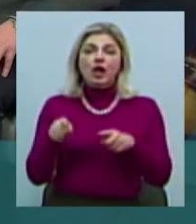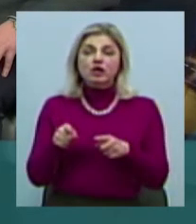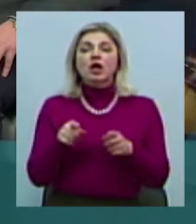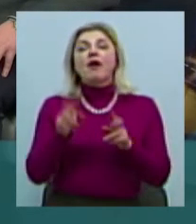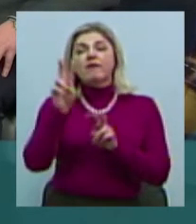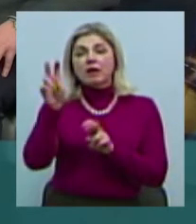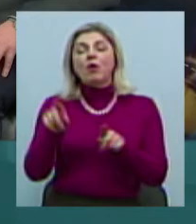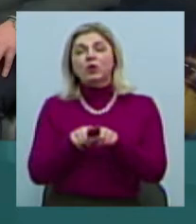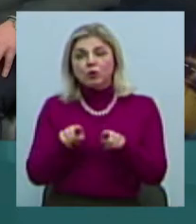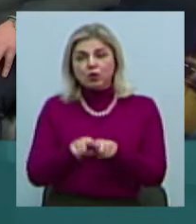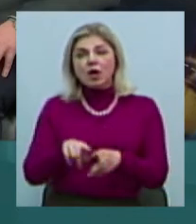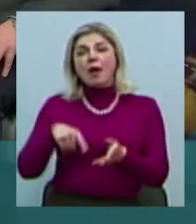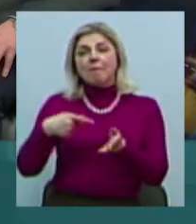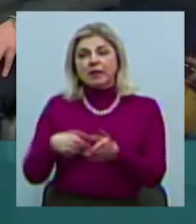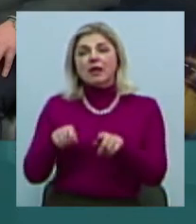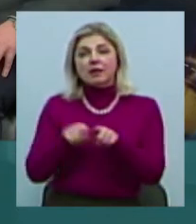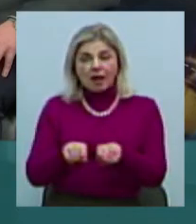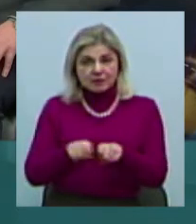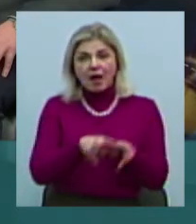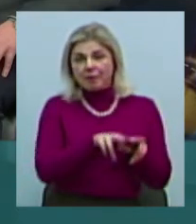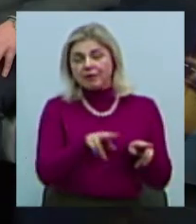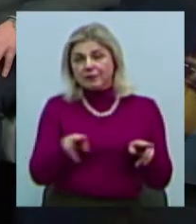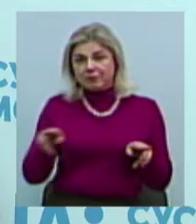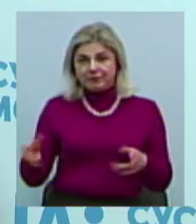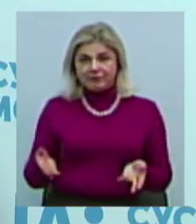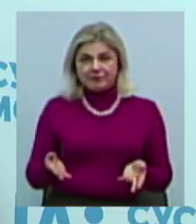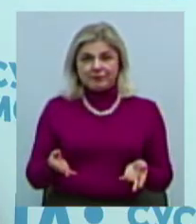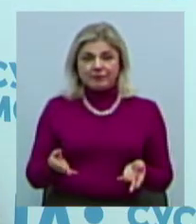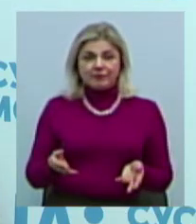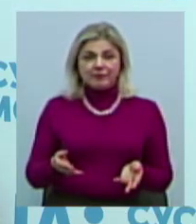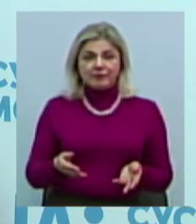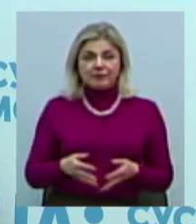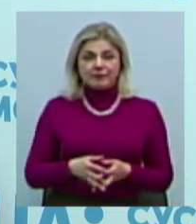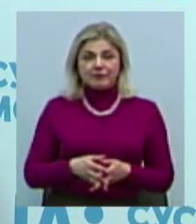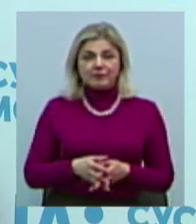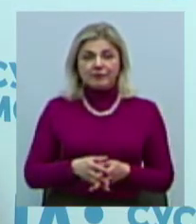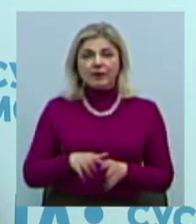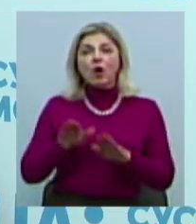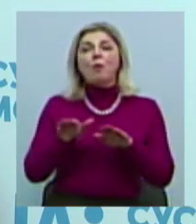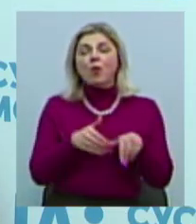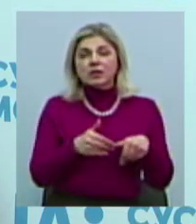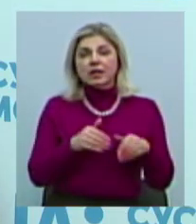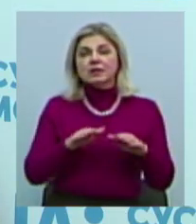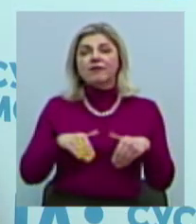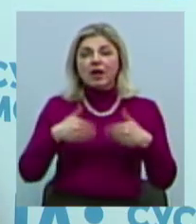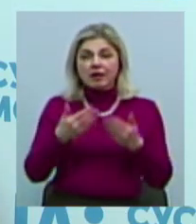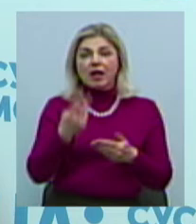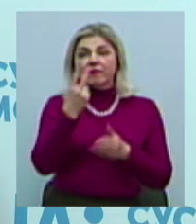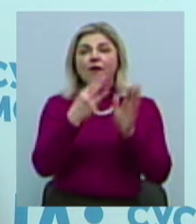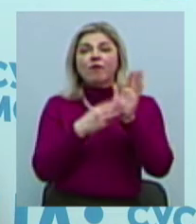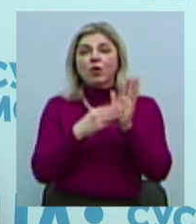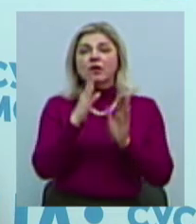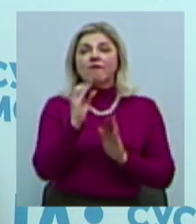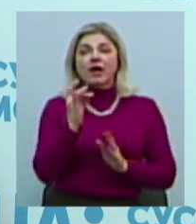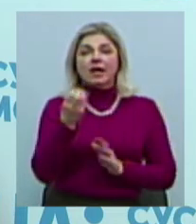само, місто так само, Укртрансбезпека так само, немає змоги поставити ваговий комплекс. От після звернення 28